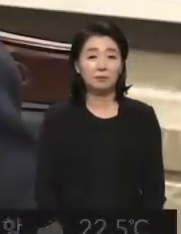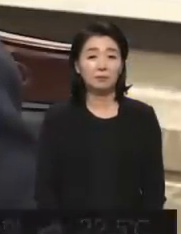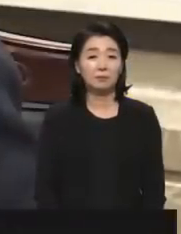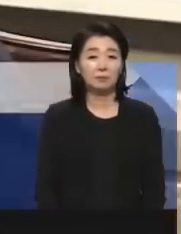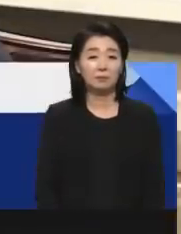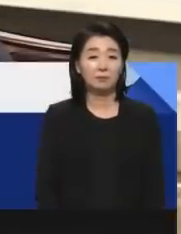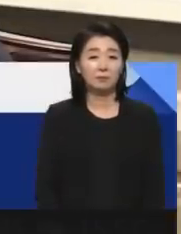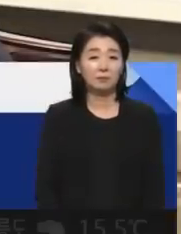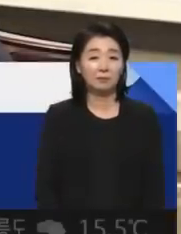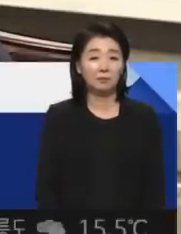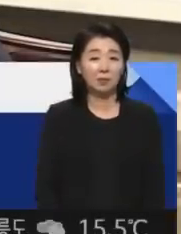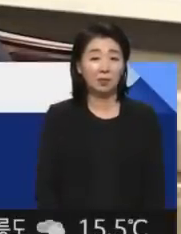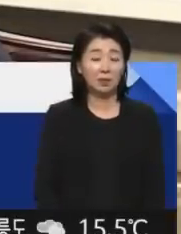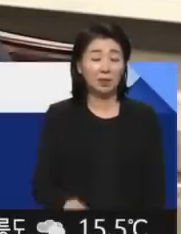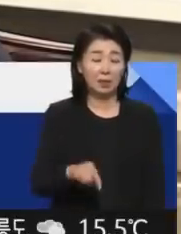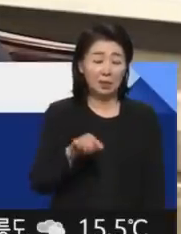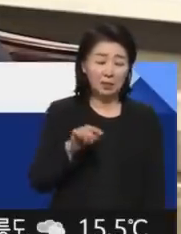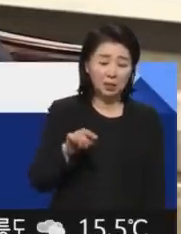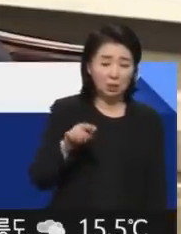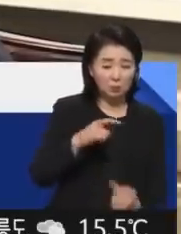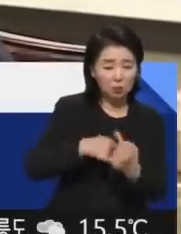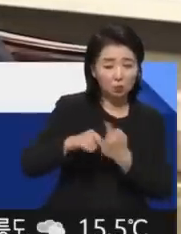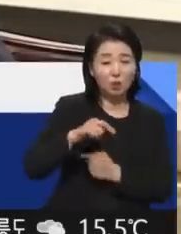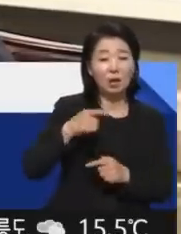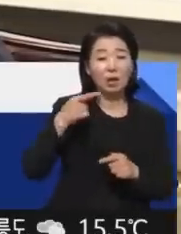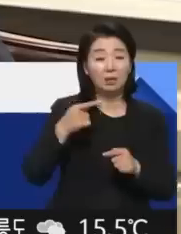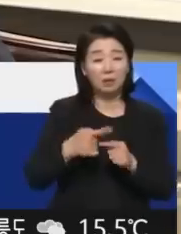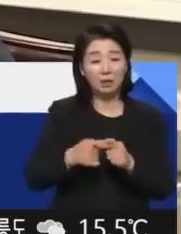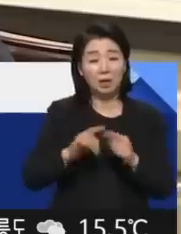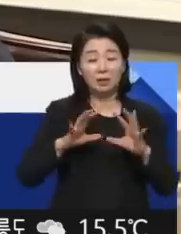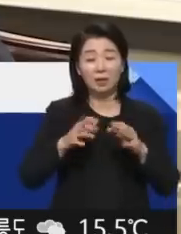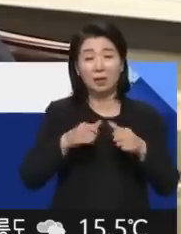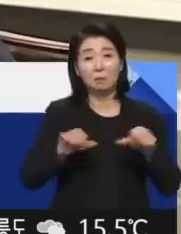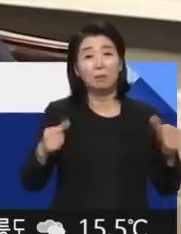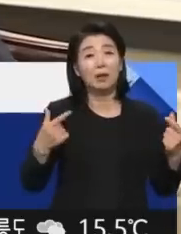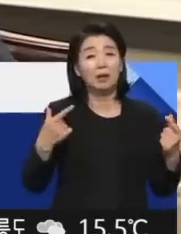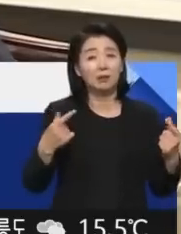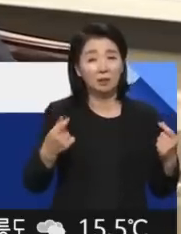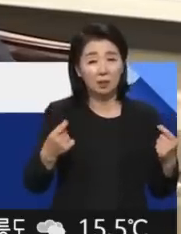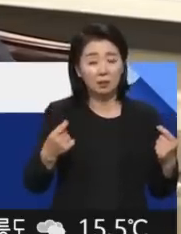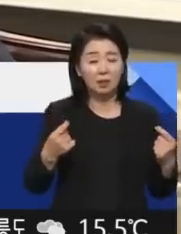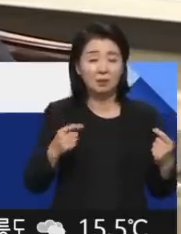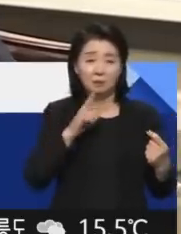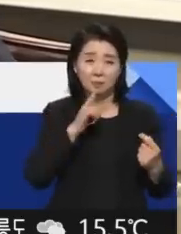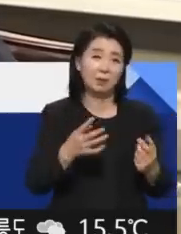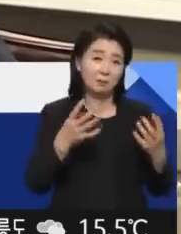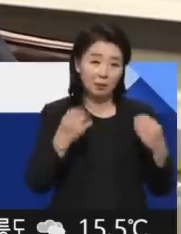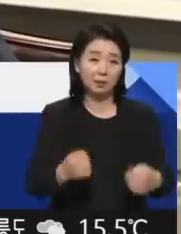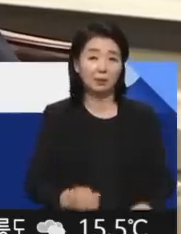이러다가는 나라가 해체될지도 모른다. 하는 이런 말들이 서슴없이 지금 나오고 있습니다.